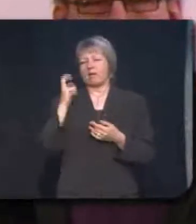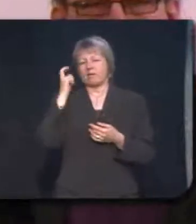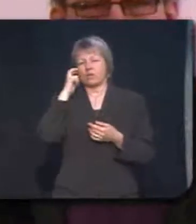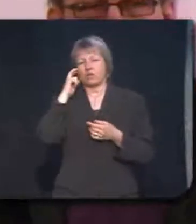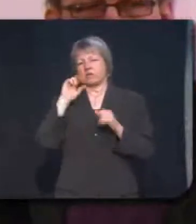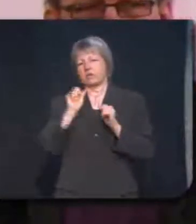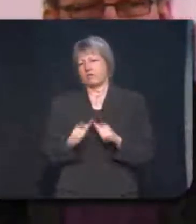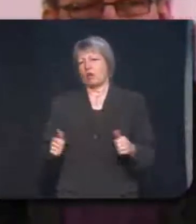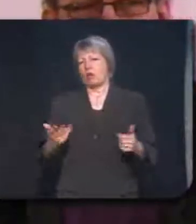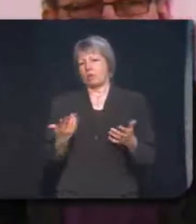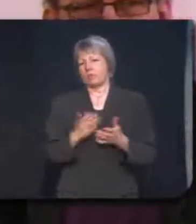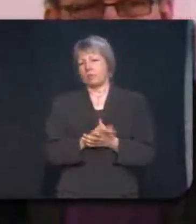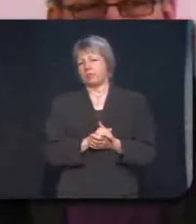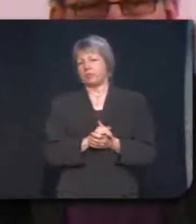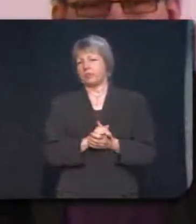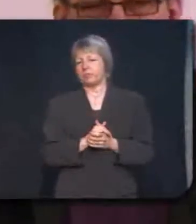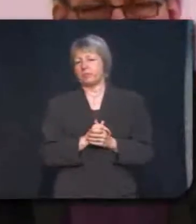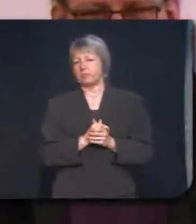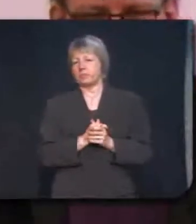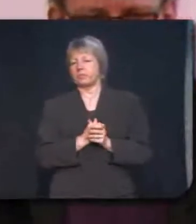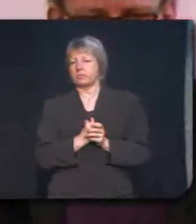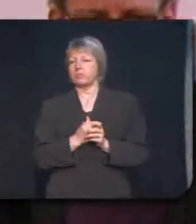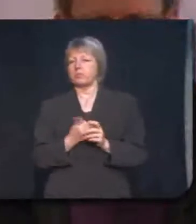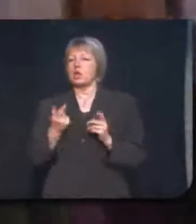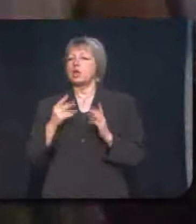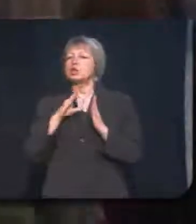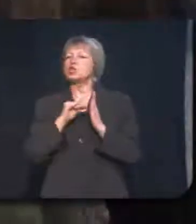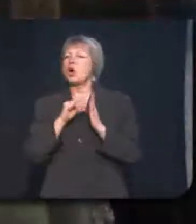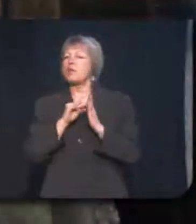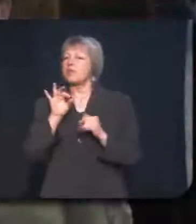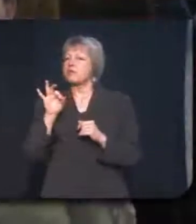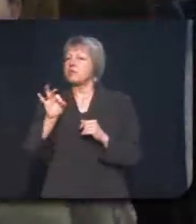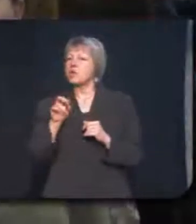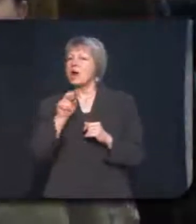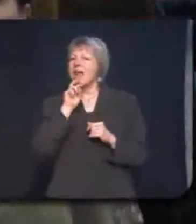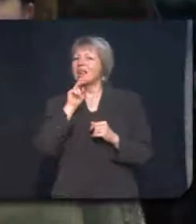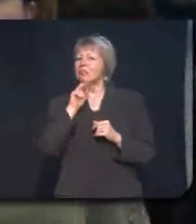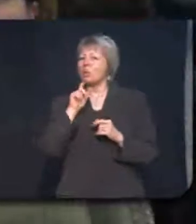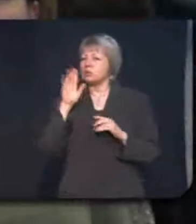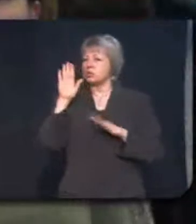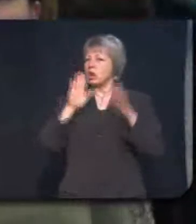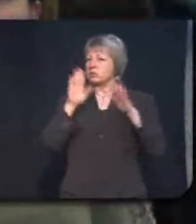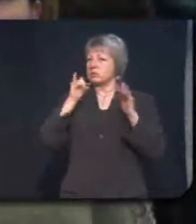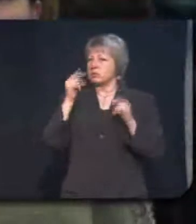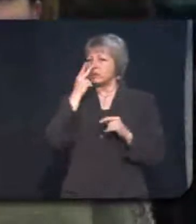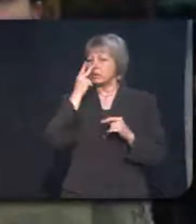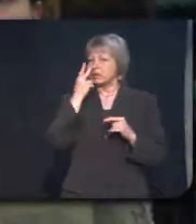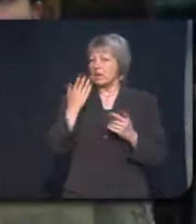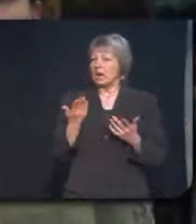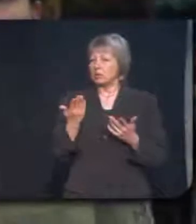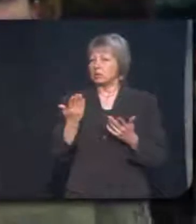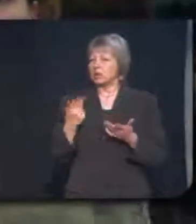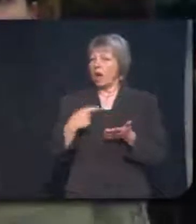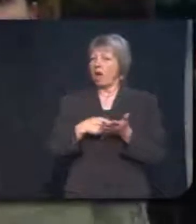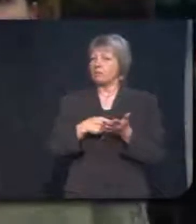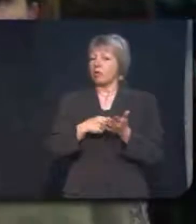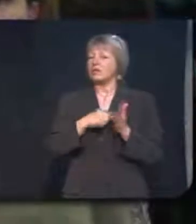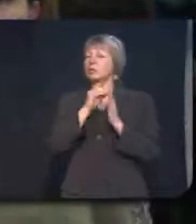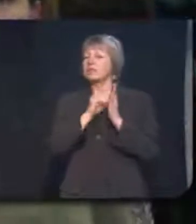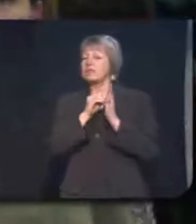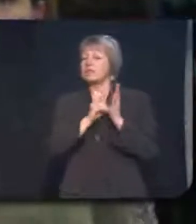welche Software soll für die elektronischen Abstimmungen eingesetzt werden wo sie ist die anforderungsdefinition für die Software und